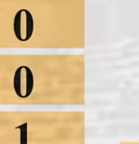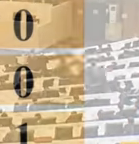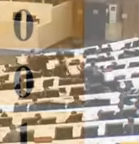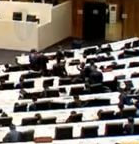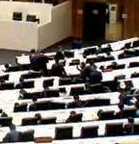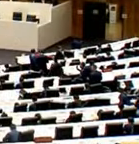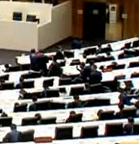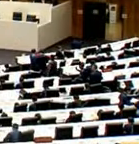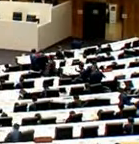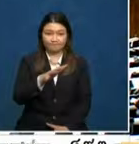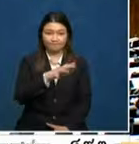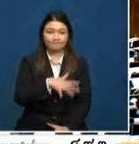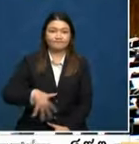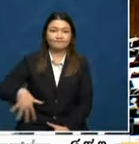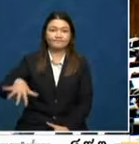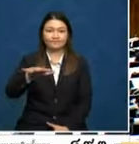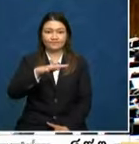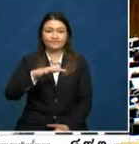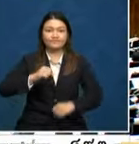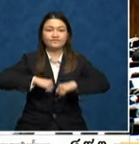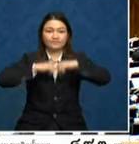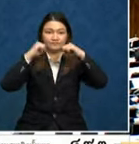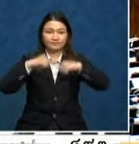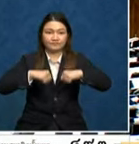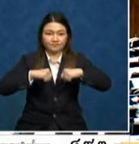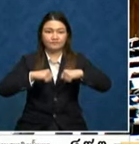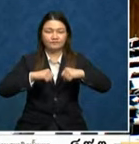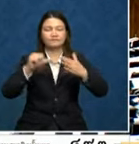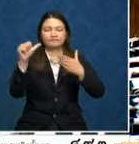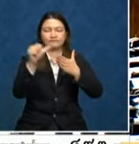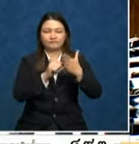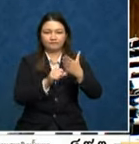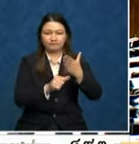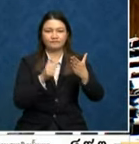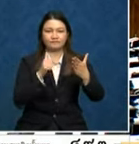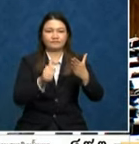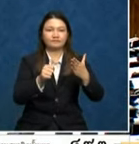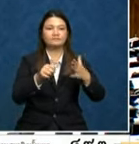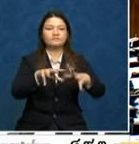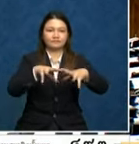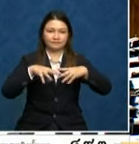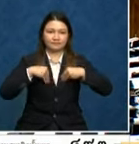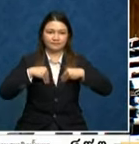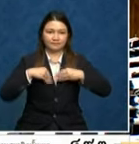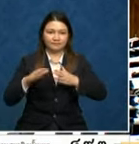ติเห็นควรให้มีการแก้ไขนะครับ